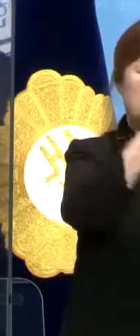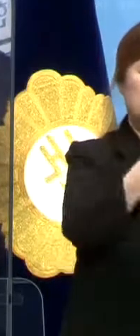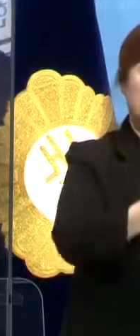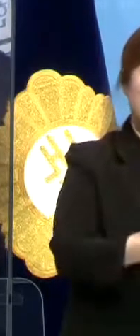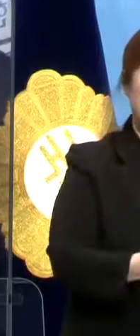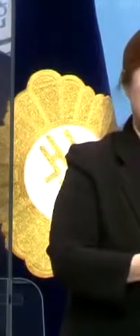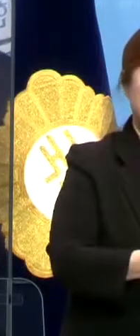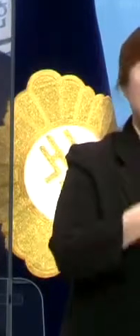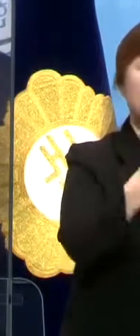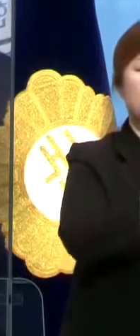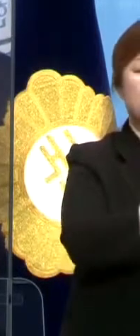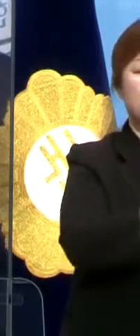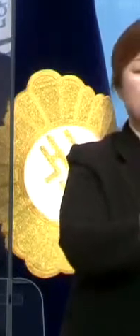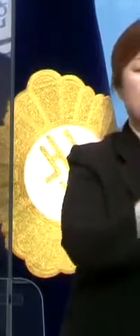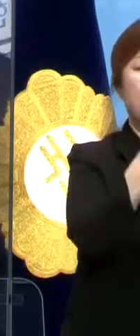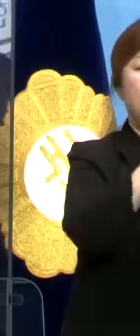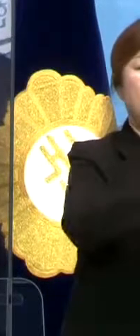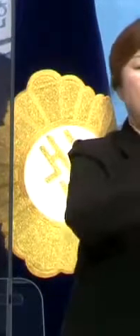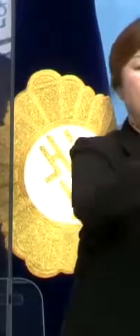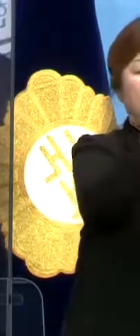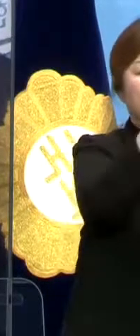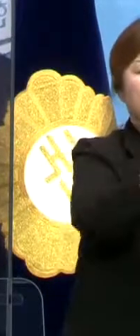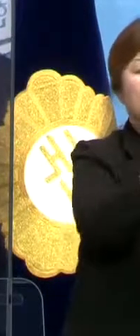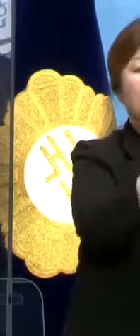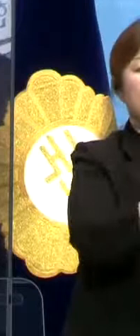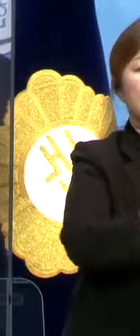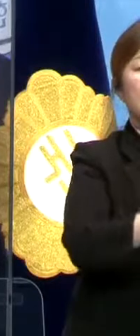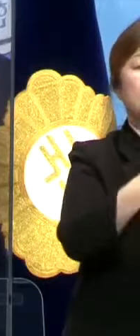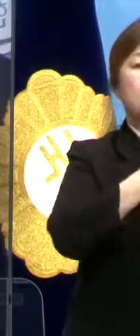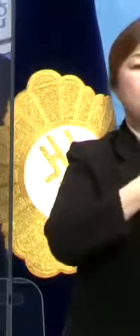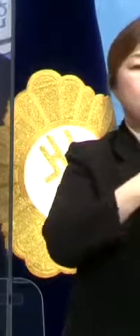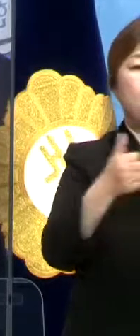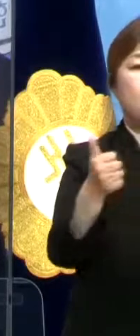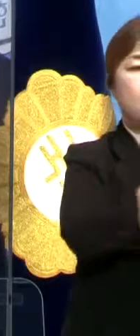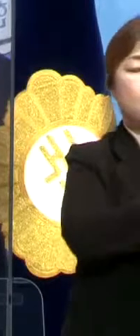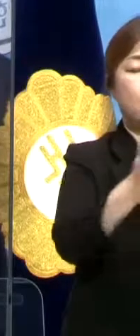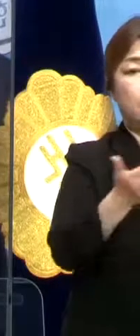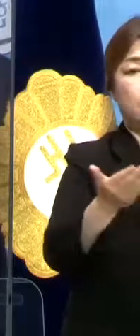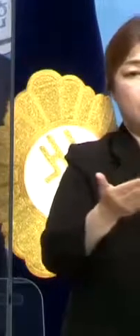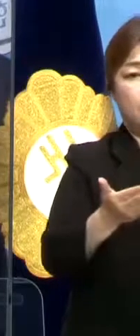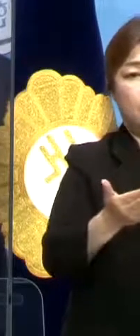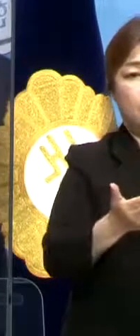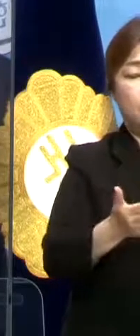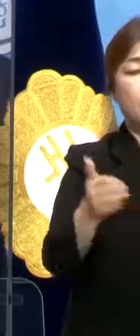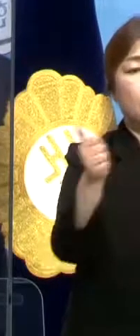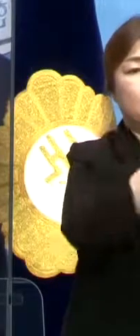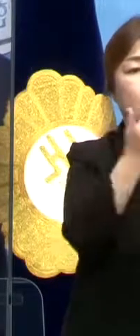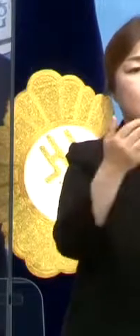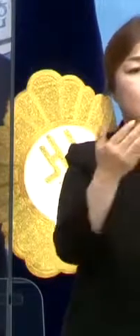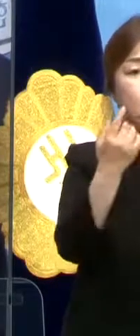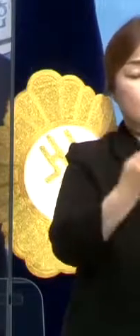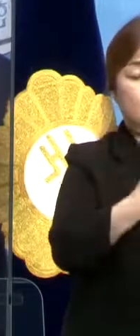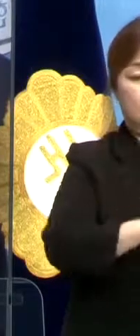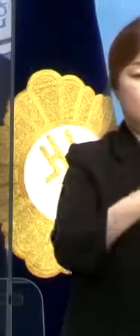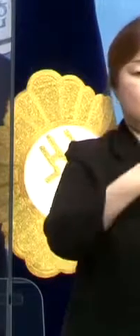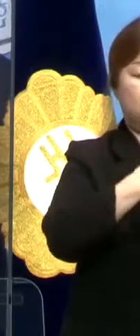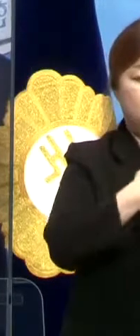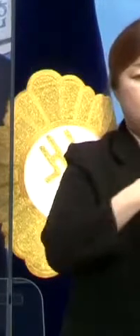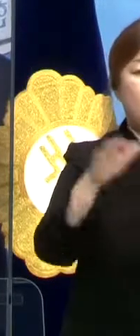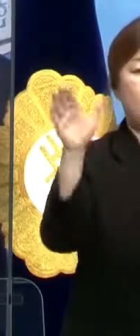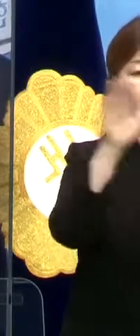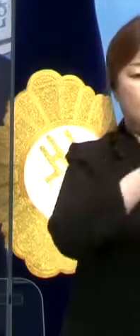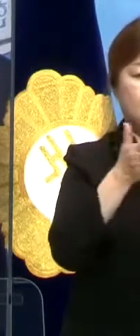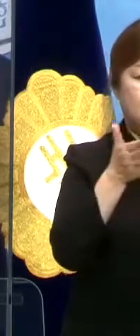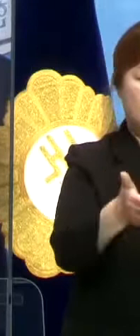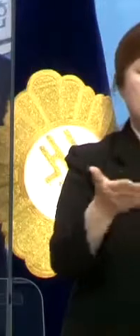원래 장시간 노동 보다 더 위험한 개 교대 노동 이구요 교대 노동 보다 더 이어 만개 야간 노동